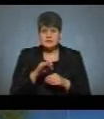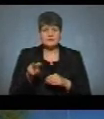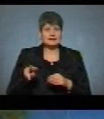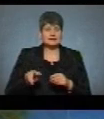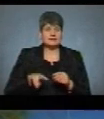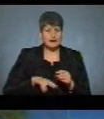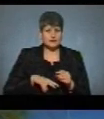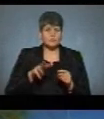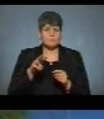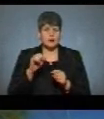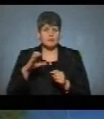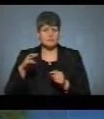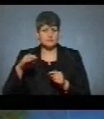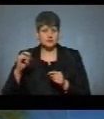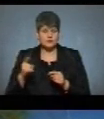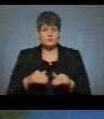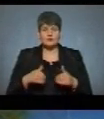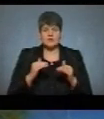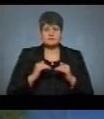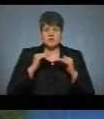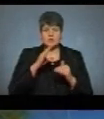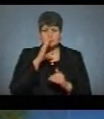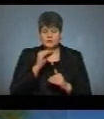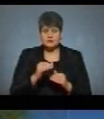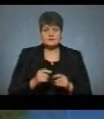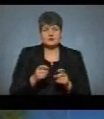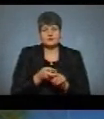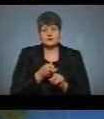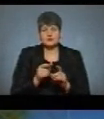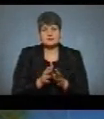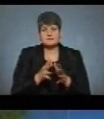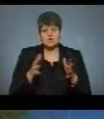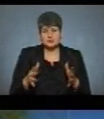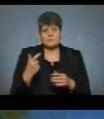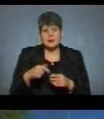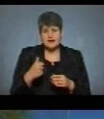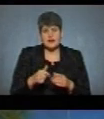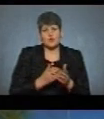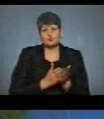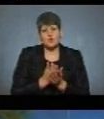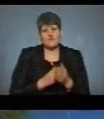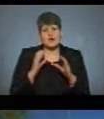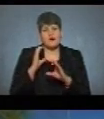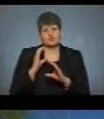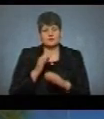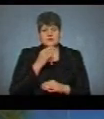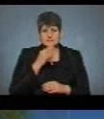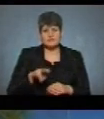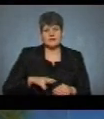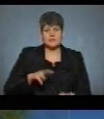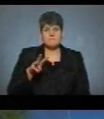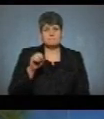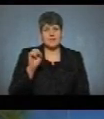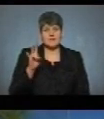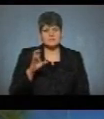У маршрутках запропонували збільшити тариф через збільшення ціни за пальне та обслуговування автобусів, повідомив директор товариства МЕЦ «Авто»